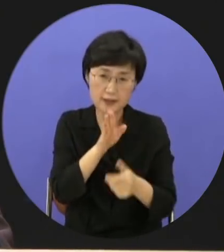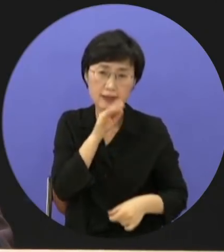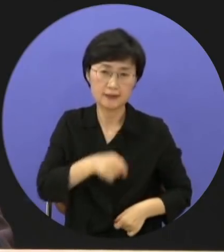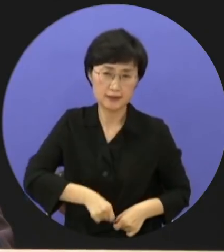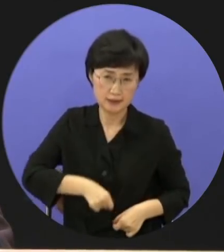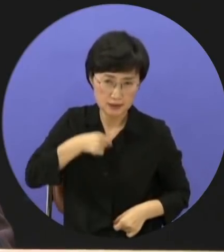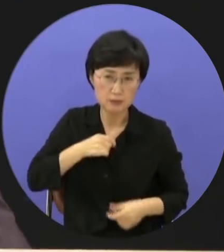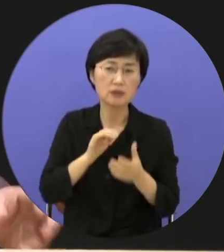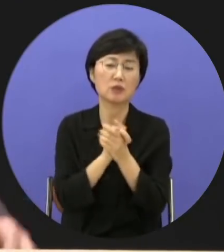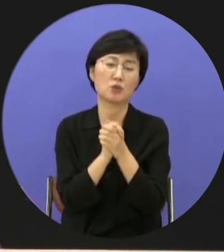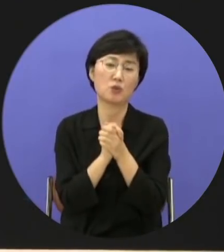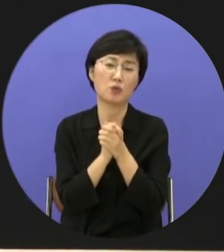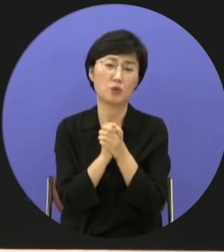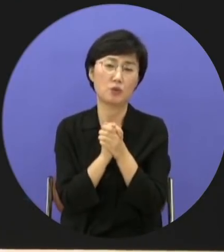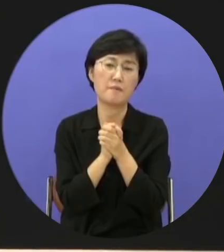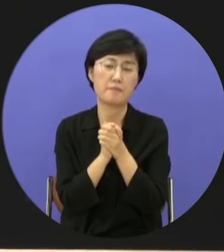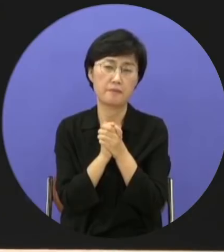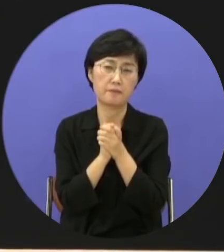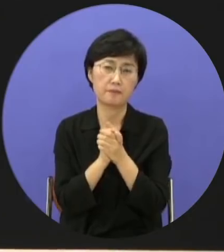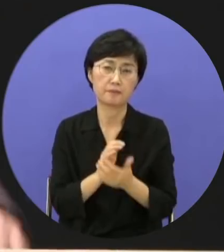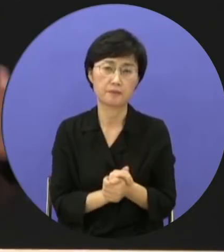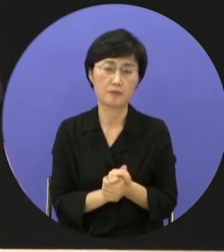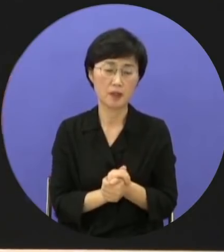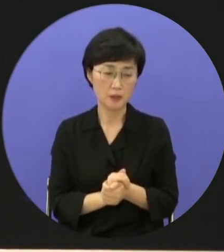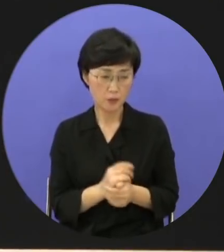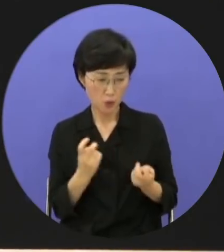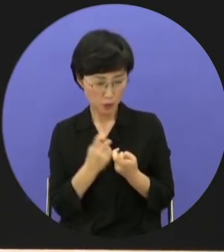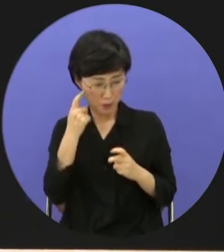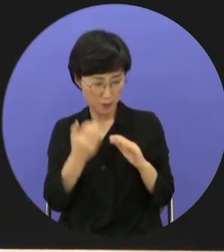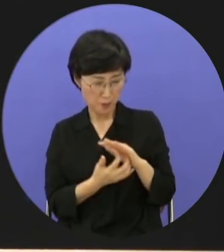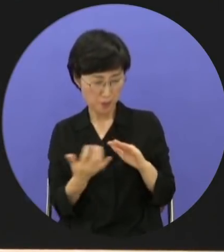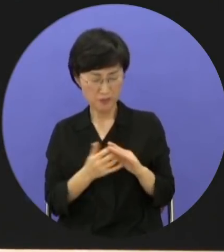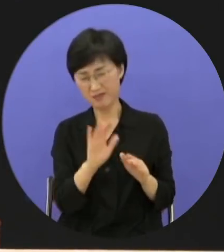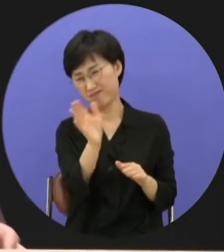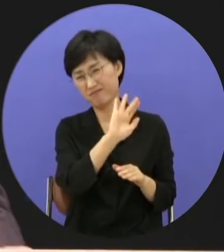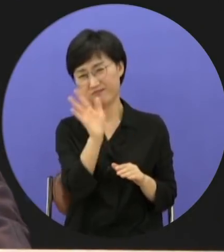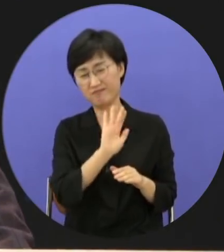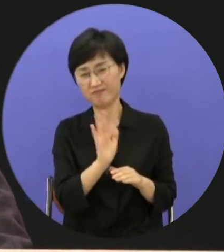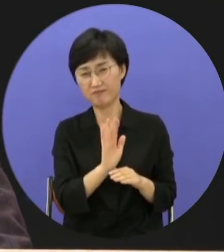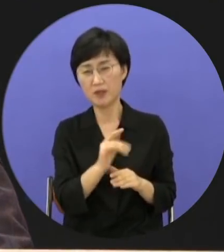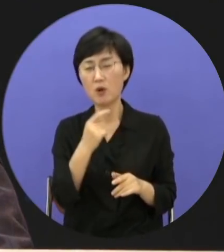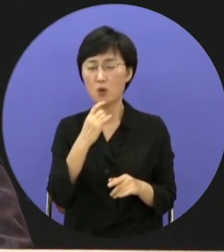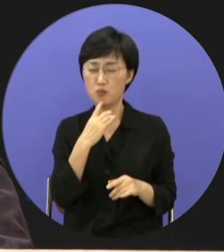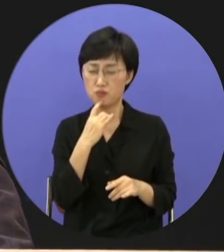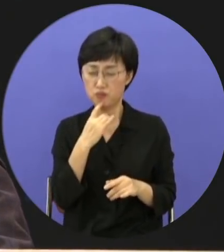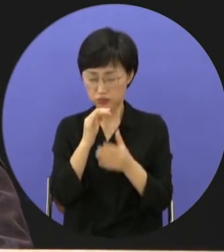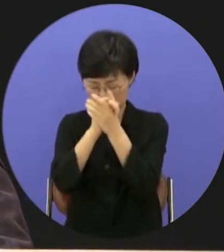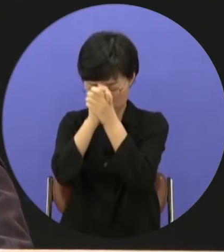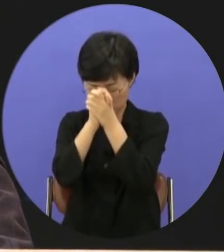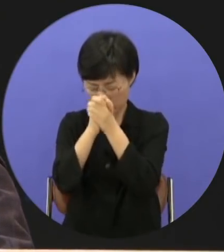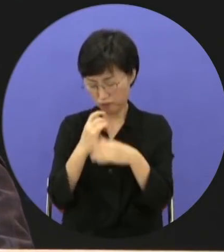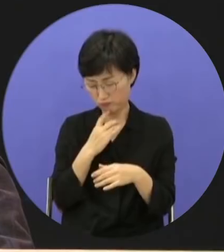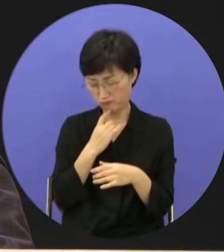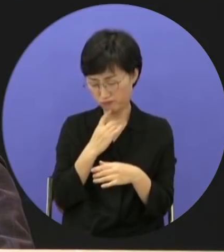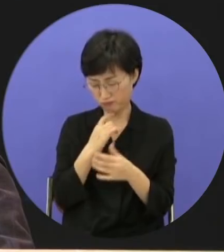Really. 그리고 막 머릿속에 할 것도 없어요. 기도했어요. Help me not use my cunning in my head. I just prayed.